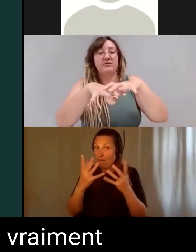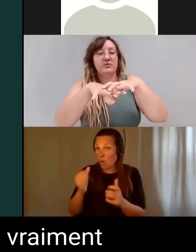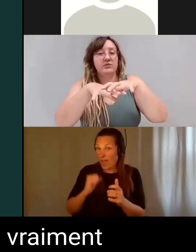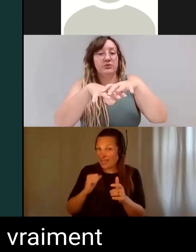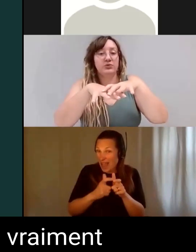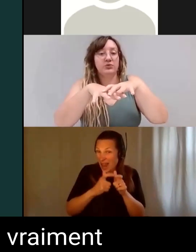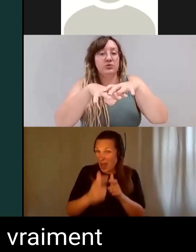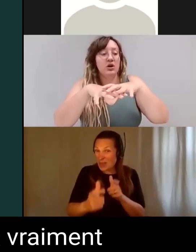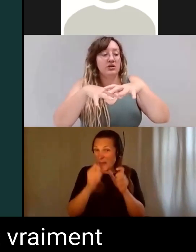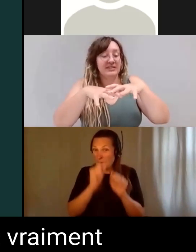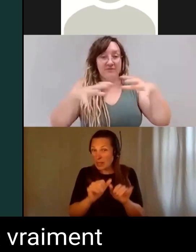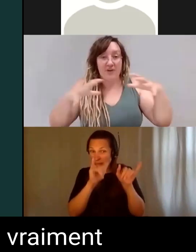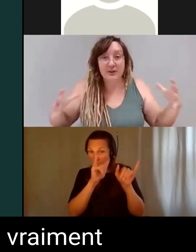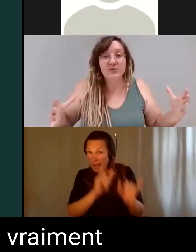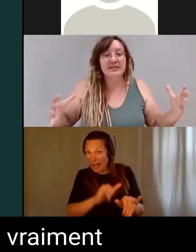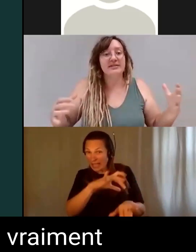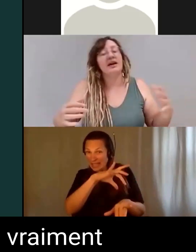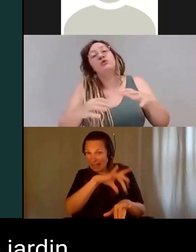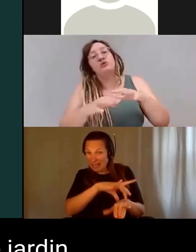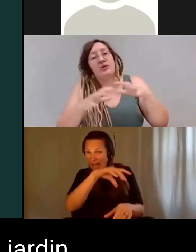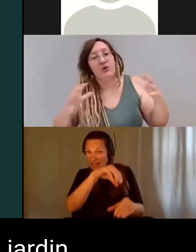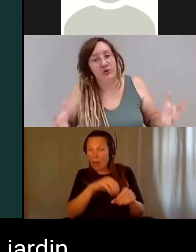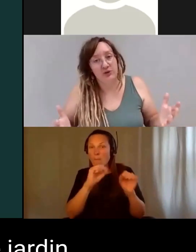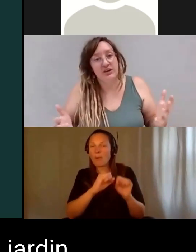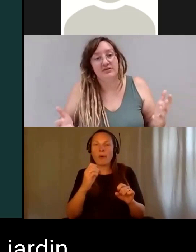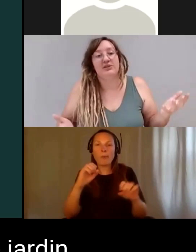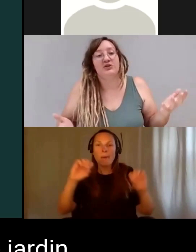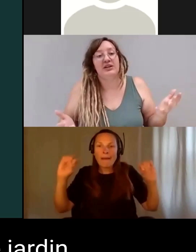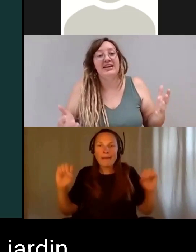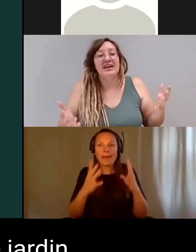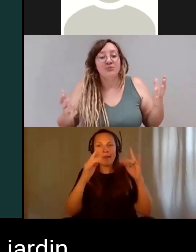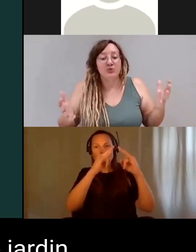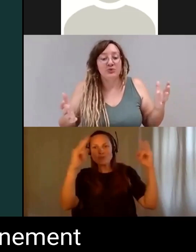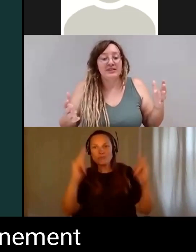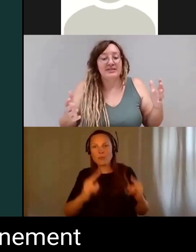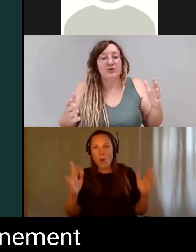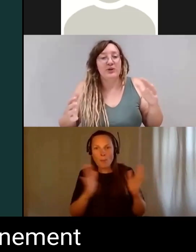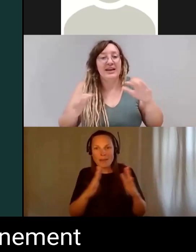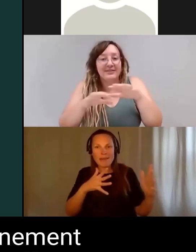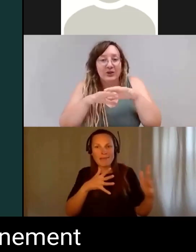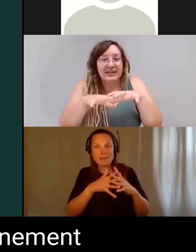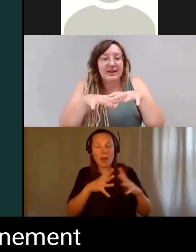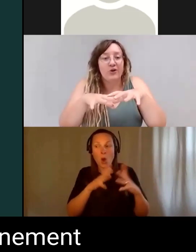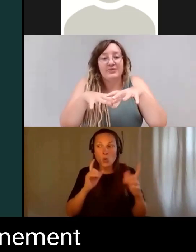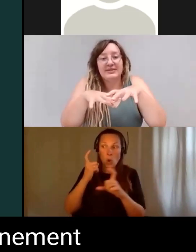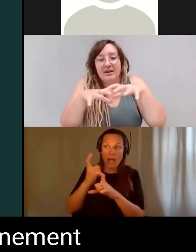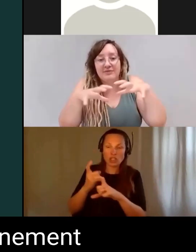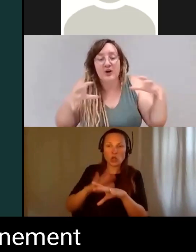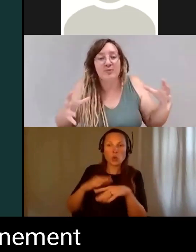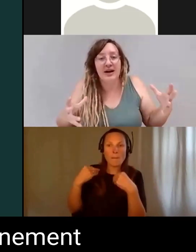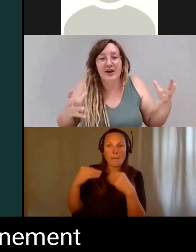vraiment vous inventer une mini-serre ou vous en procurer une en centre jardin. Puis, ça va donner un